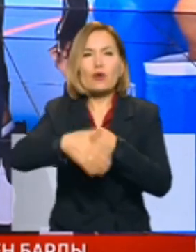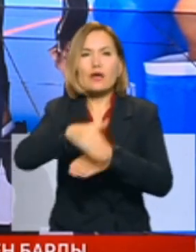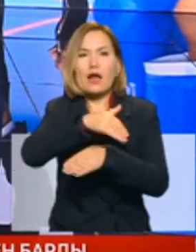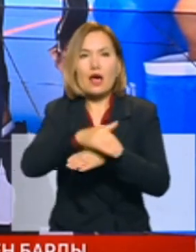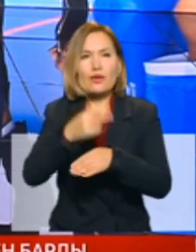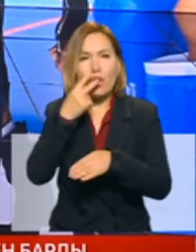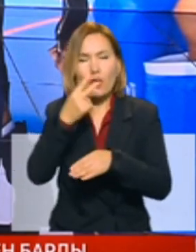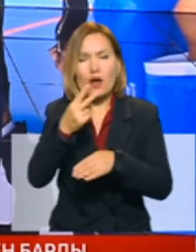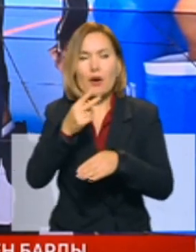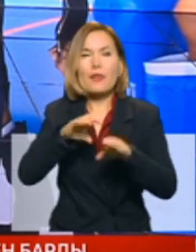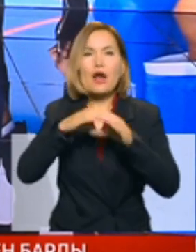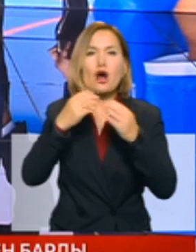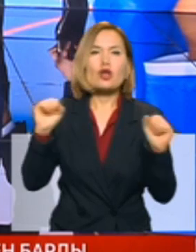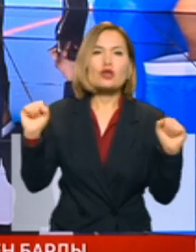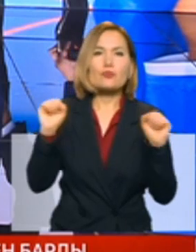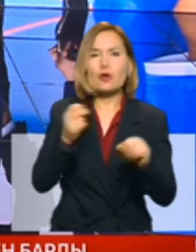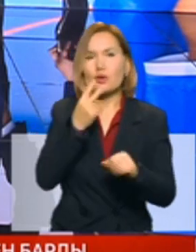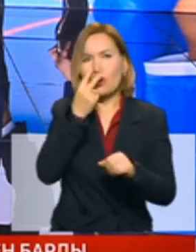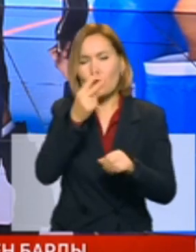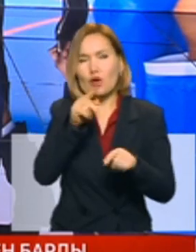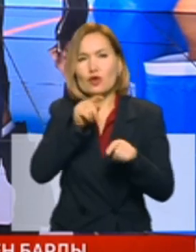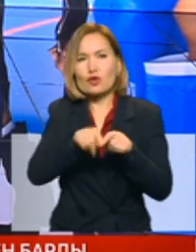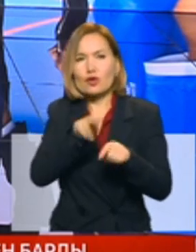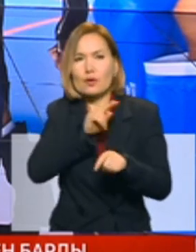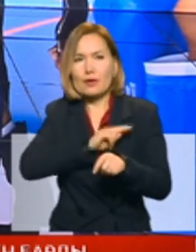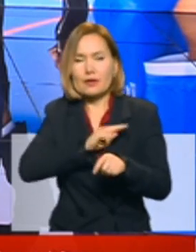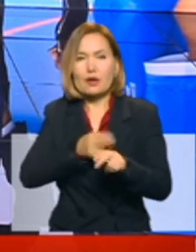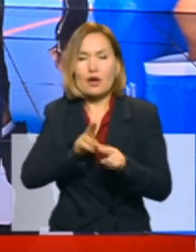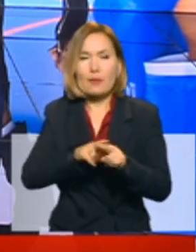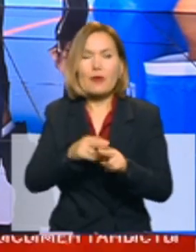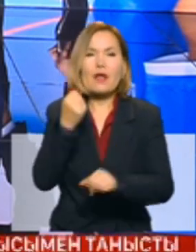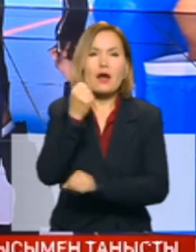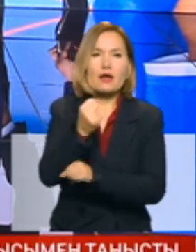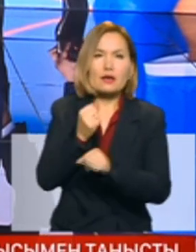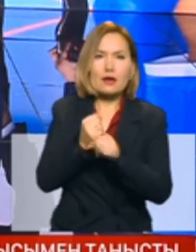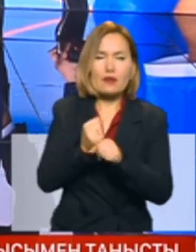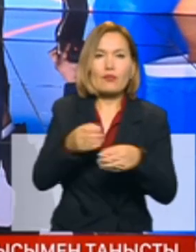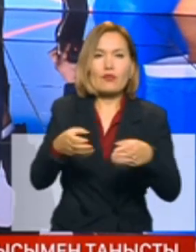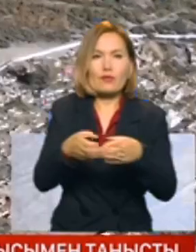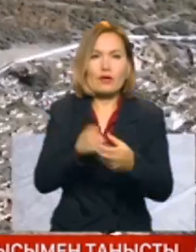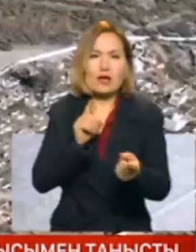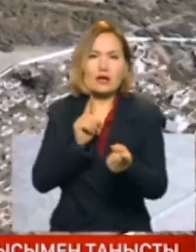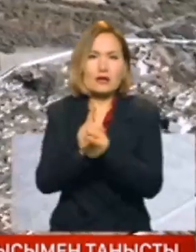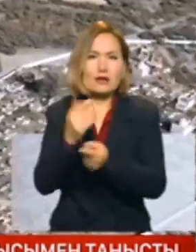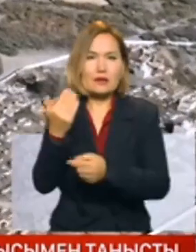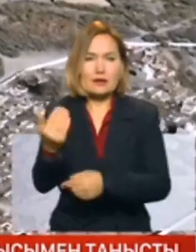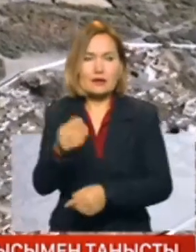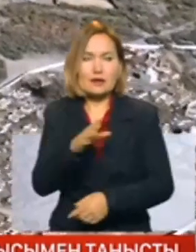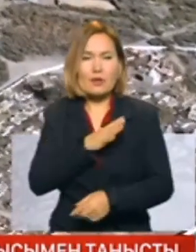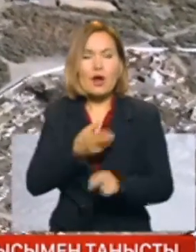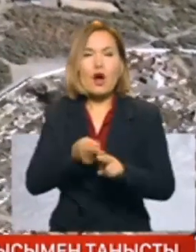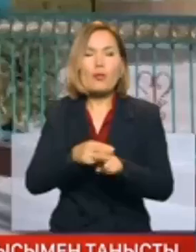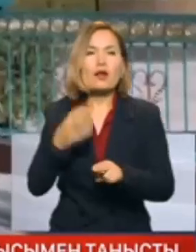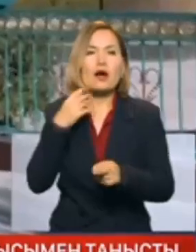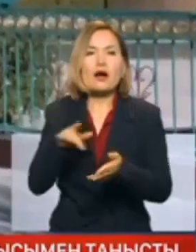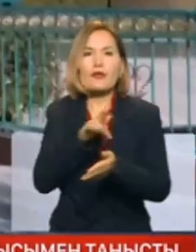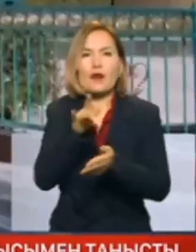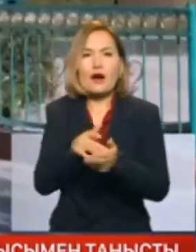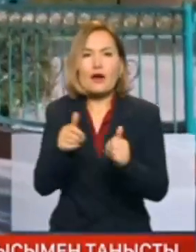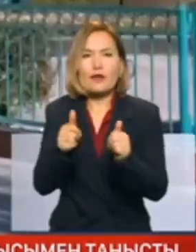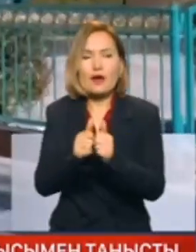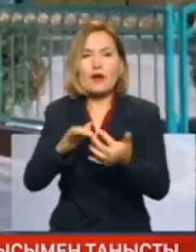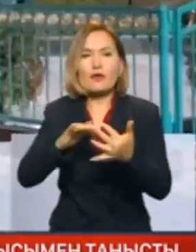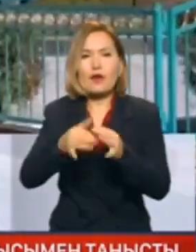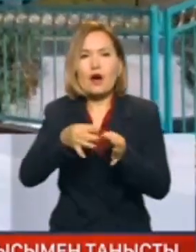заманауи спорт кешенінің жұмысымен танысты. Әрі аймақ диқандарымен кездесті. Бұл Қызылорданың іргесіндегі